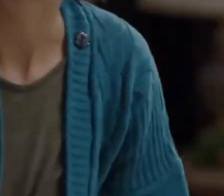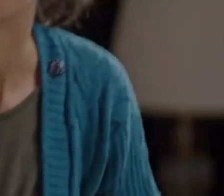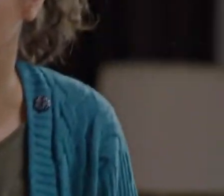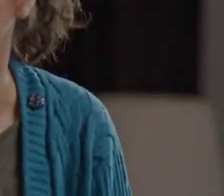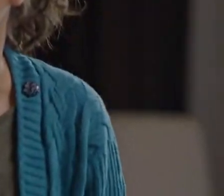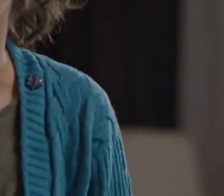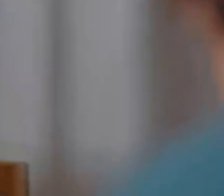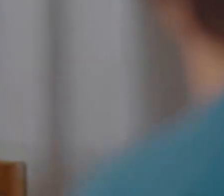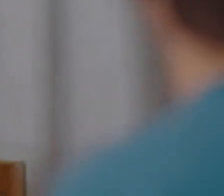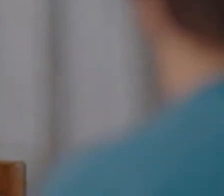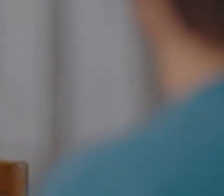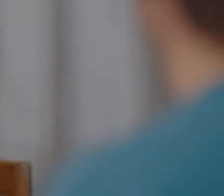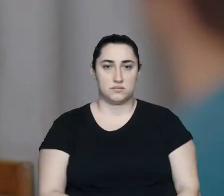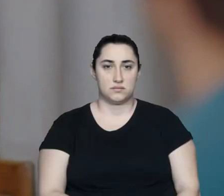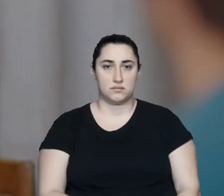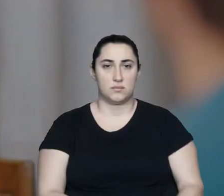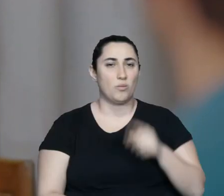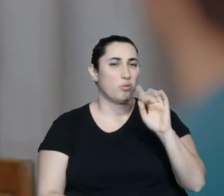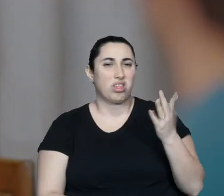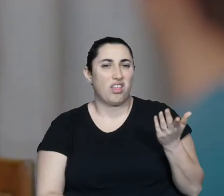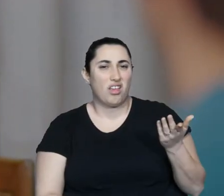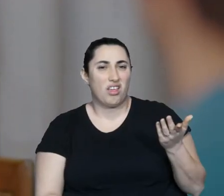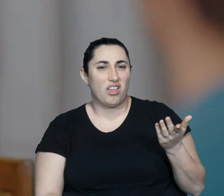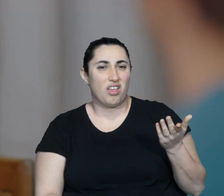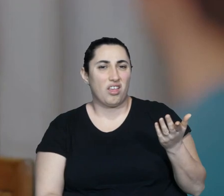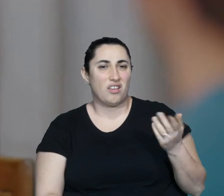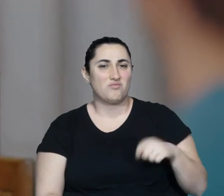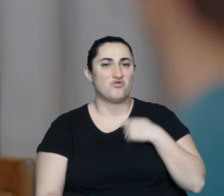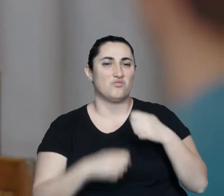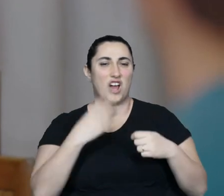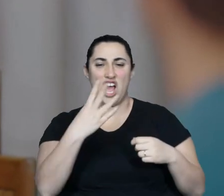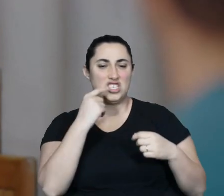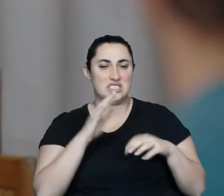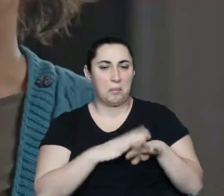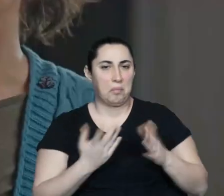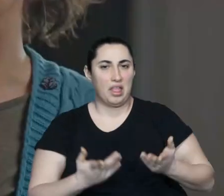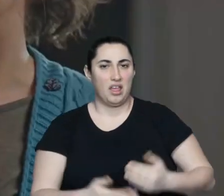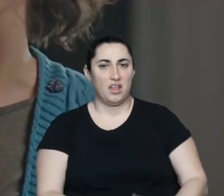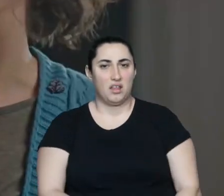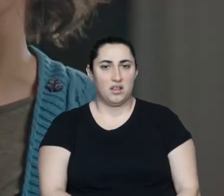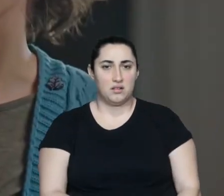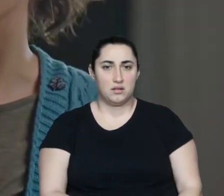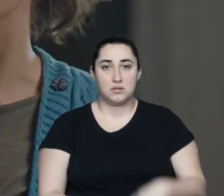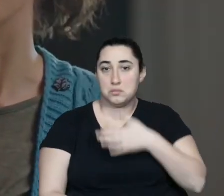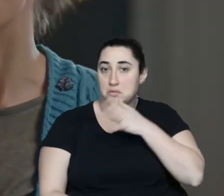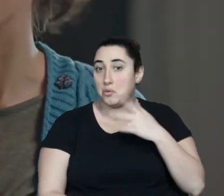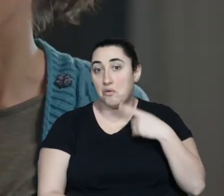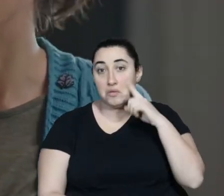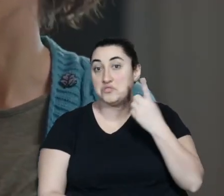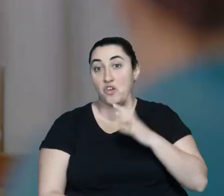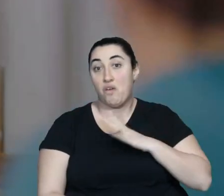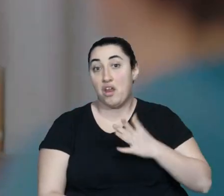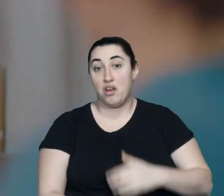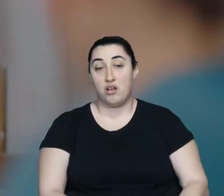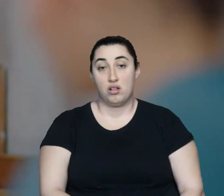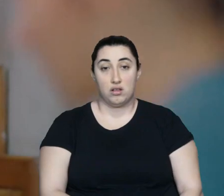Gökçe ayağa kalktı. Ne bu rüzgar? Durup dururken bu haşlamayı niye yedik? Bilmiyorum vallahi. Var bir şey belli